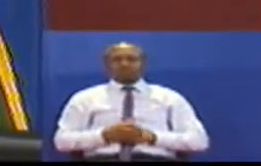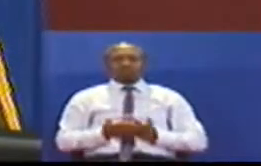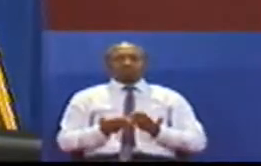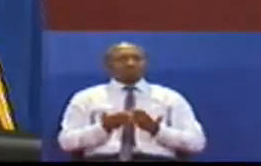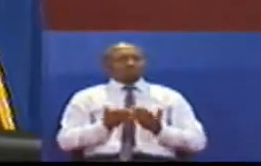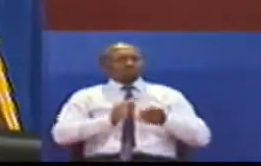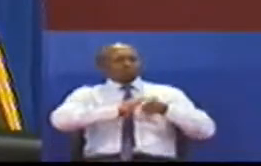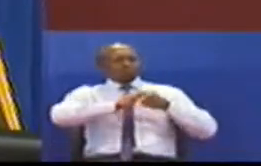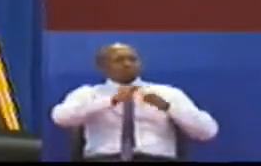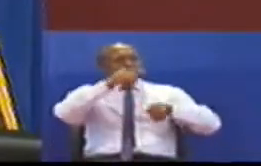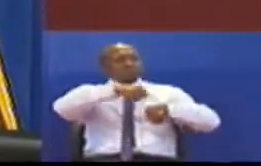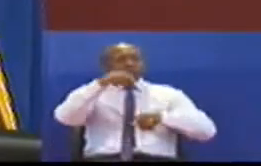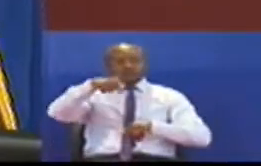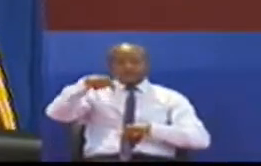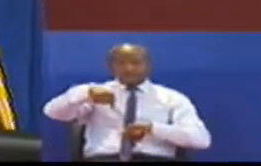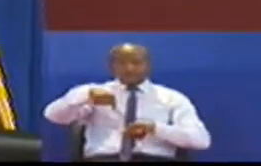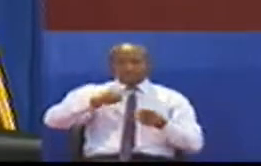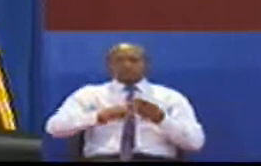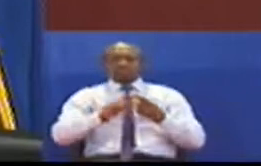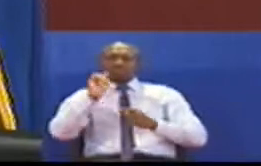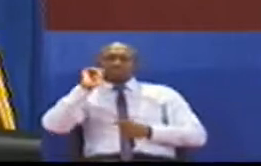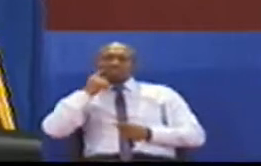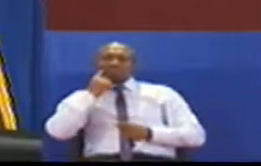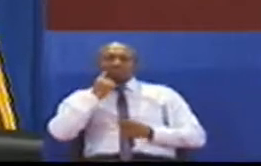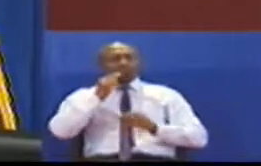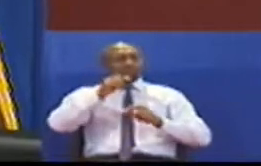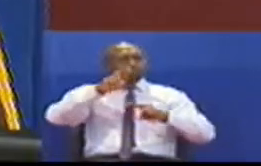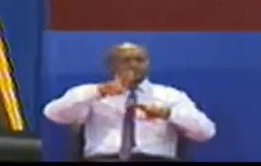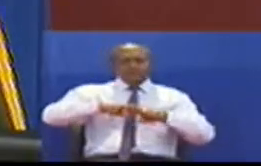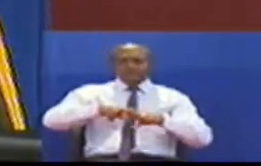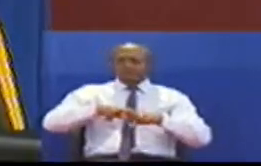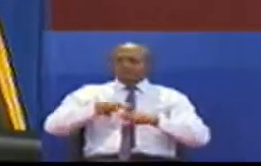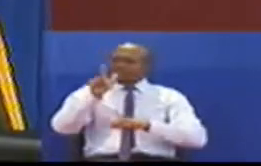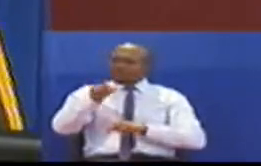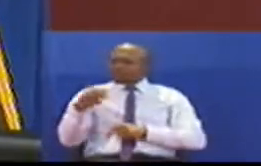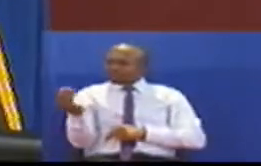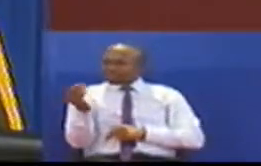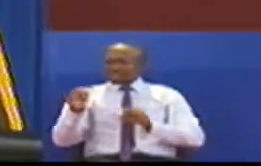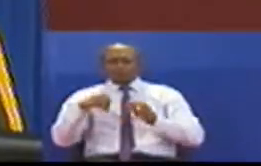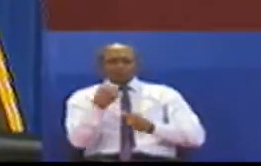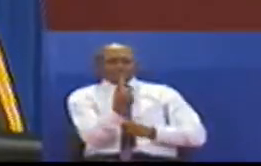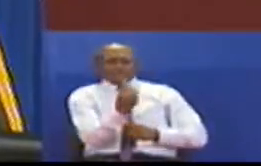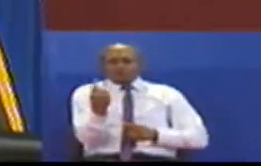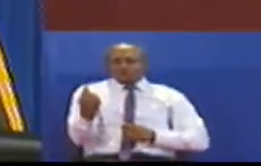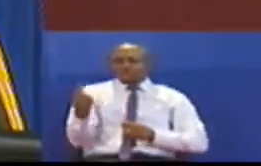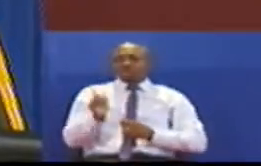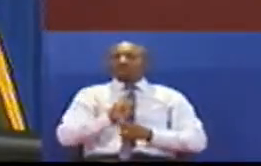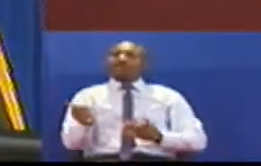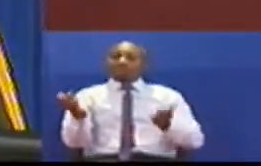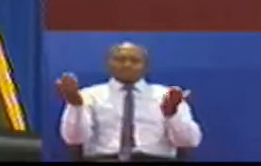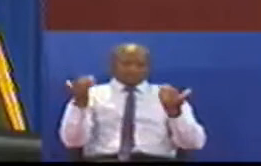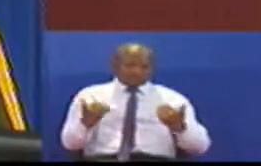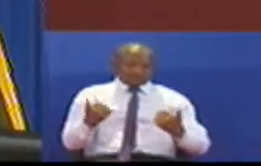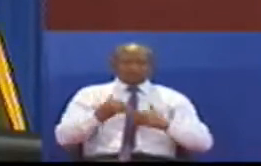kutumia muda huu kwa kujaribu kuwa na watu wachache au mwenyewe kadri inavyowezekana.